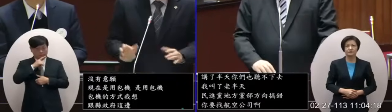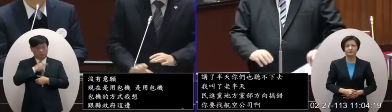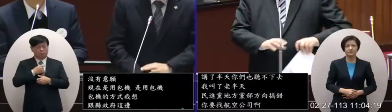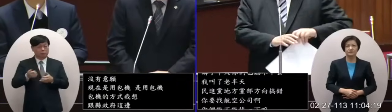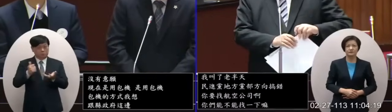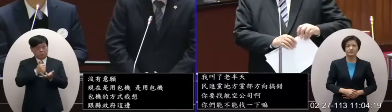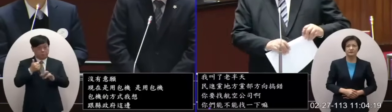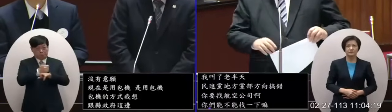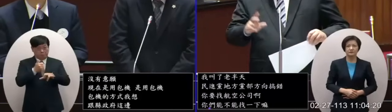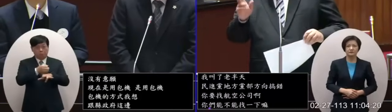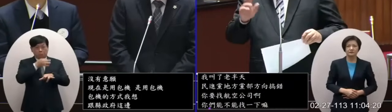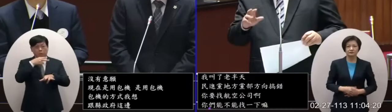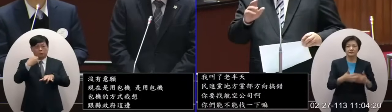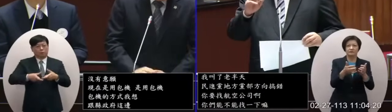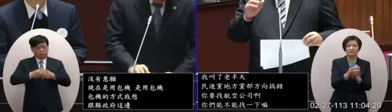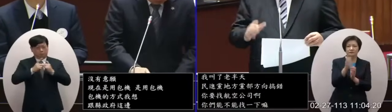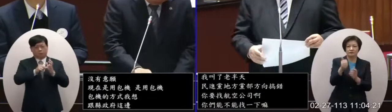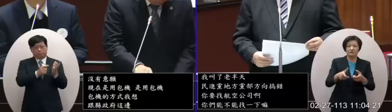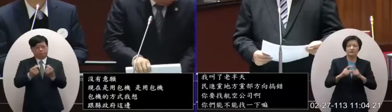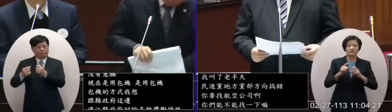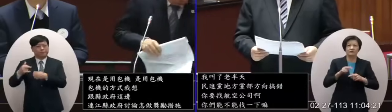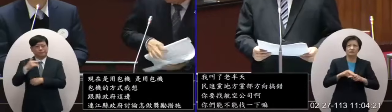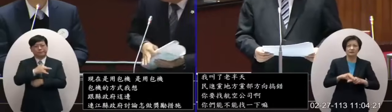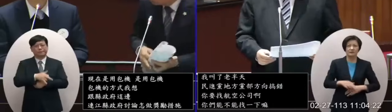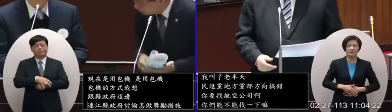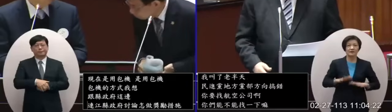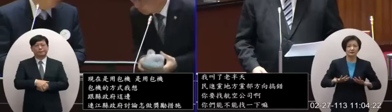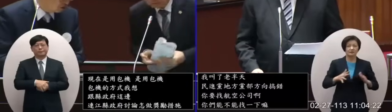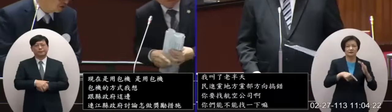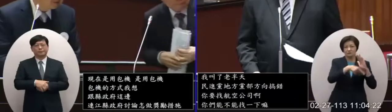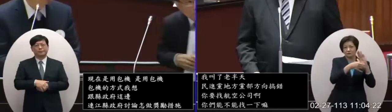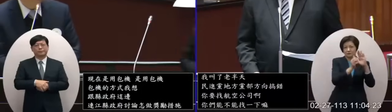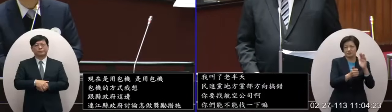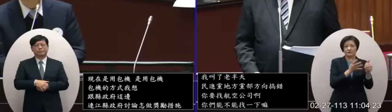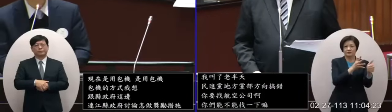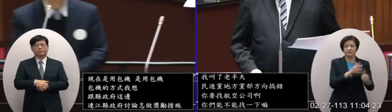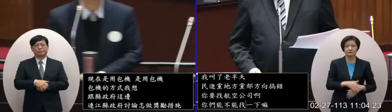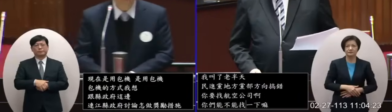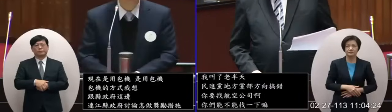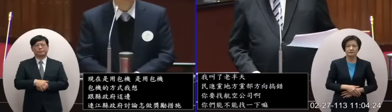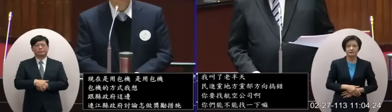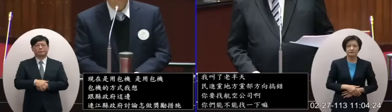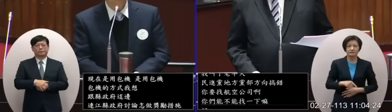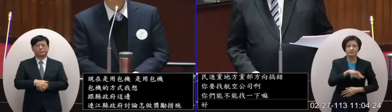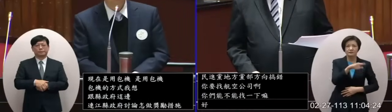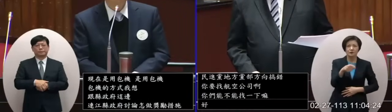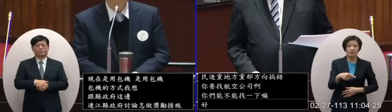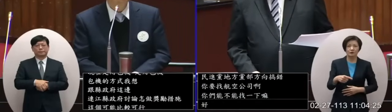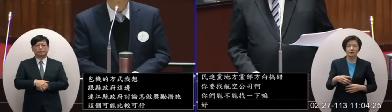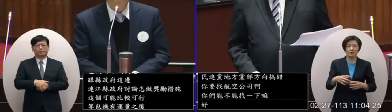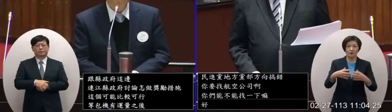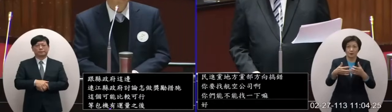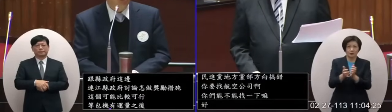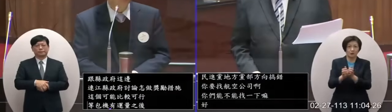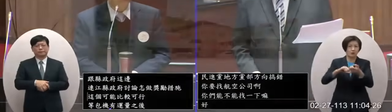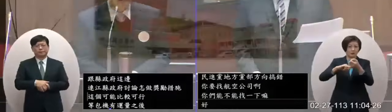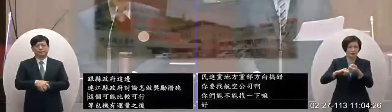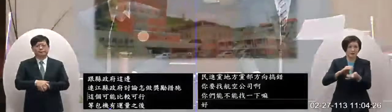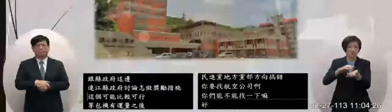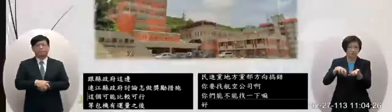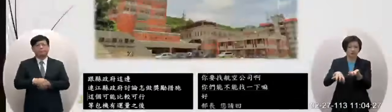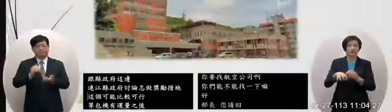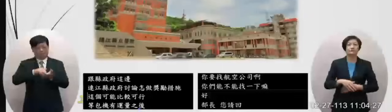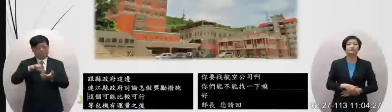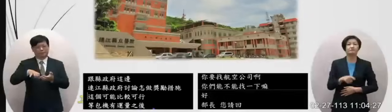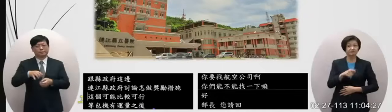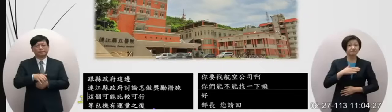以后再变恢复定期航线。 好，部长你请回。我要问一下我们院长，院长对布立院很熟吧？哈，医疗系统。 哦，医